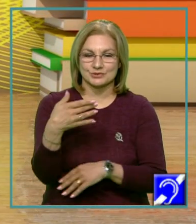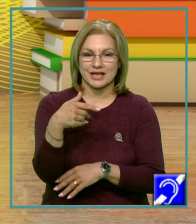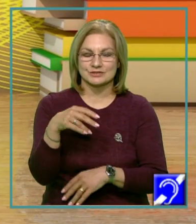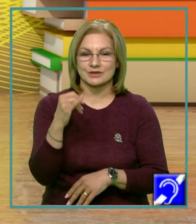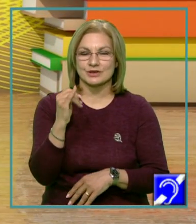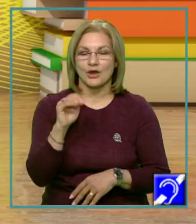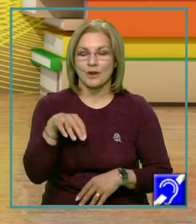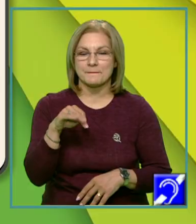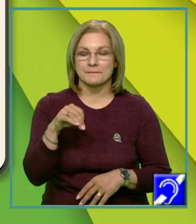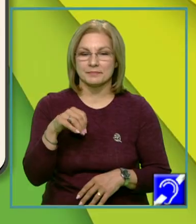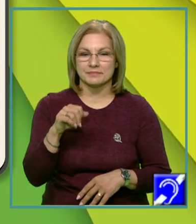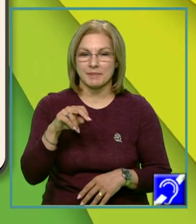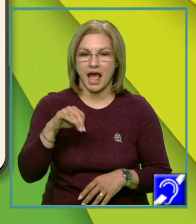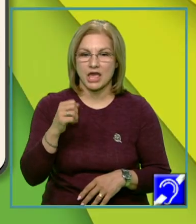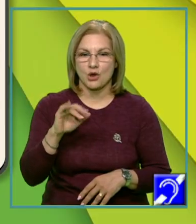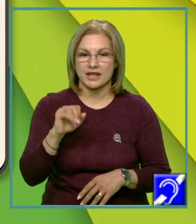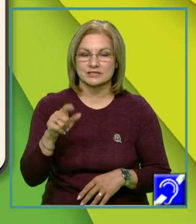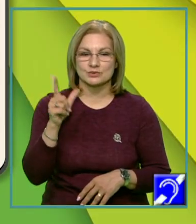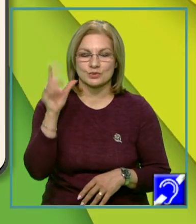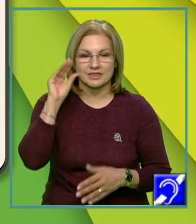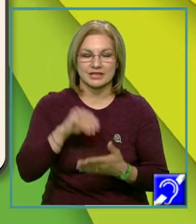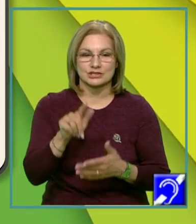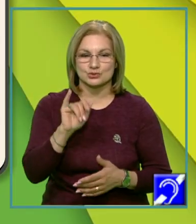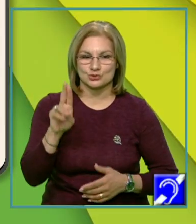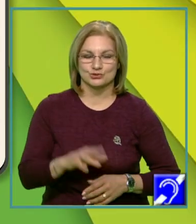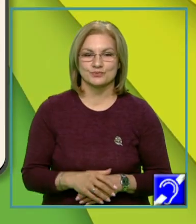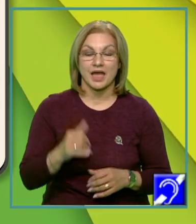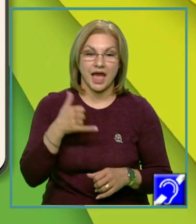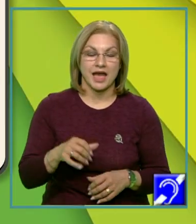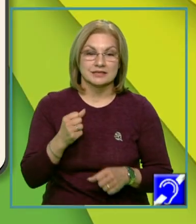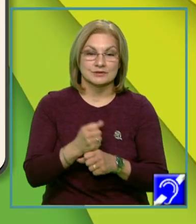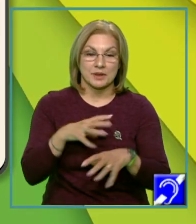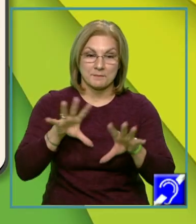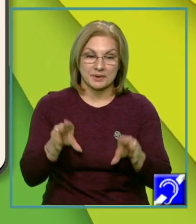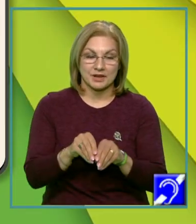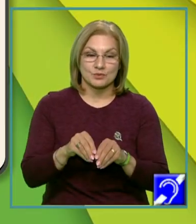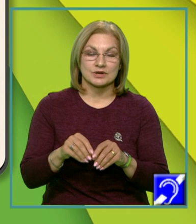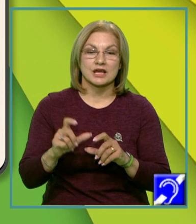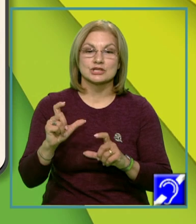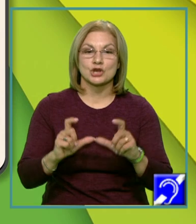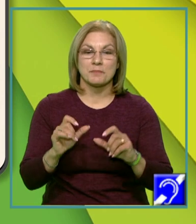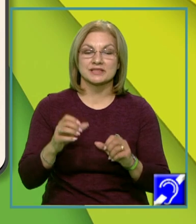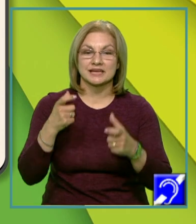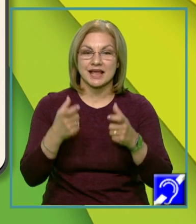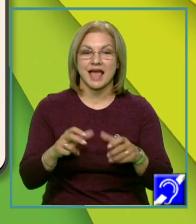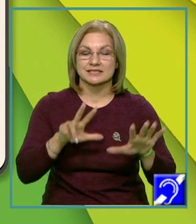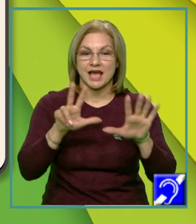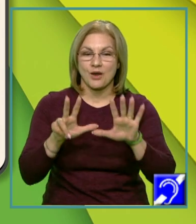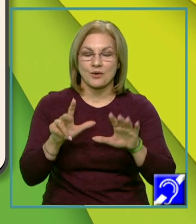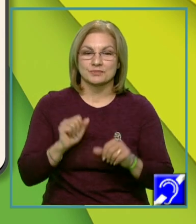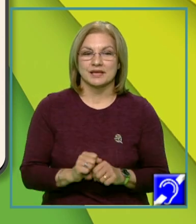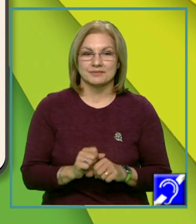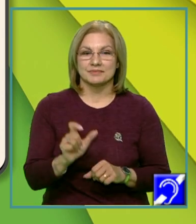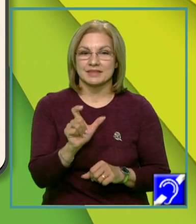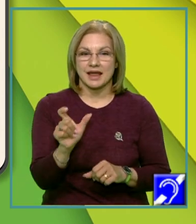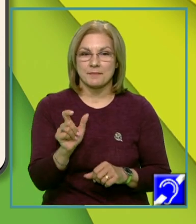Maiorescu din Giurgiu și astăzi vom lucra împreună la geometrie clasa a opta tema dreaptă perpendiculară